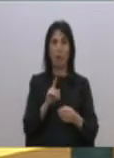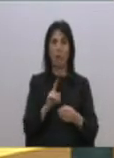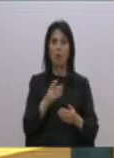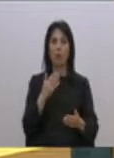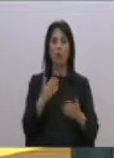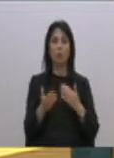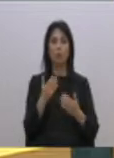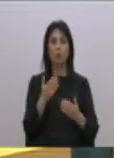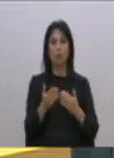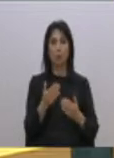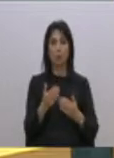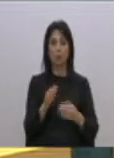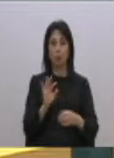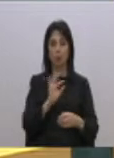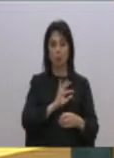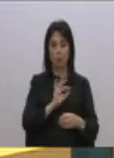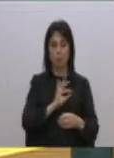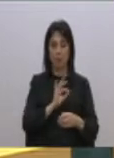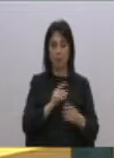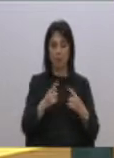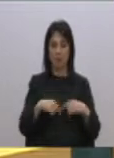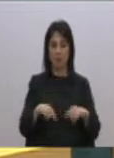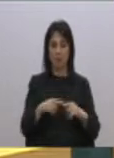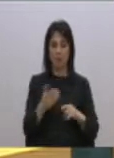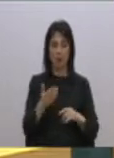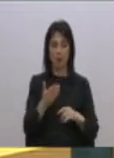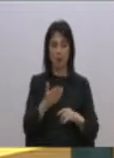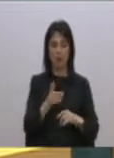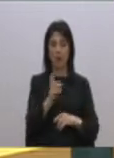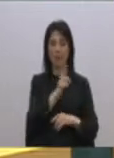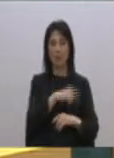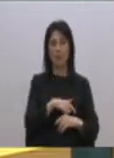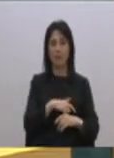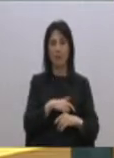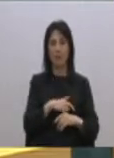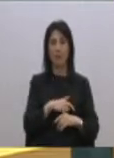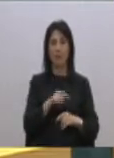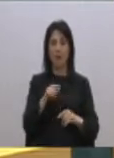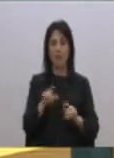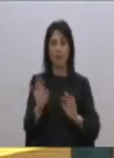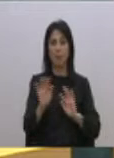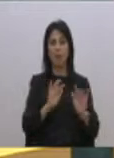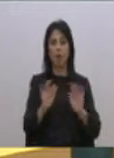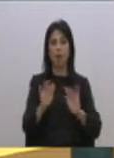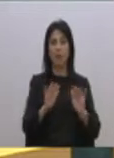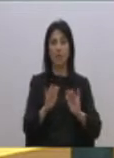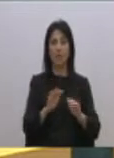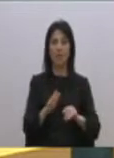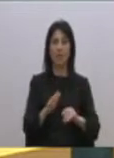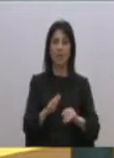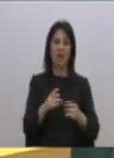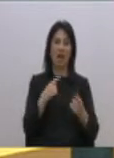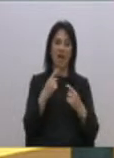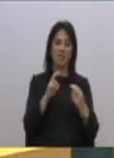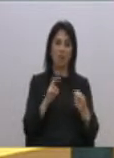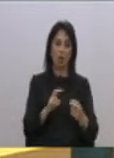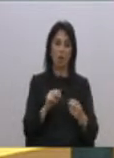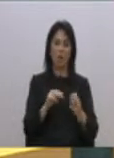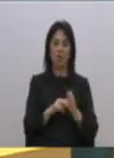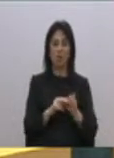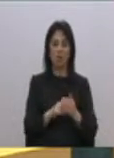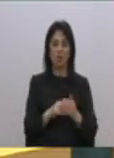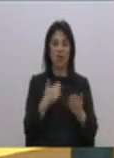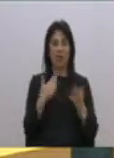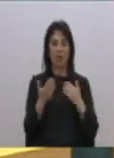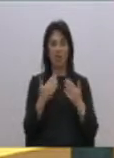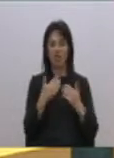თუ იუსტიციის საბჭოს რომელიმე წევრი ამ პროცედურის ეს იქნება გასაუბრება, შეფასება თუ